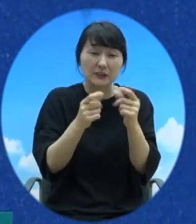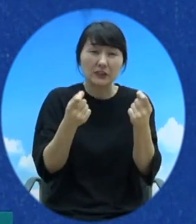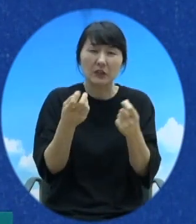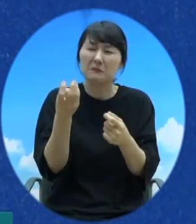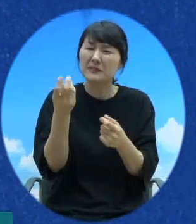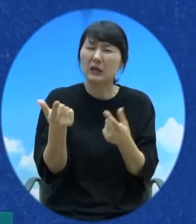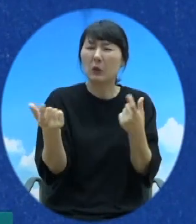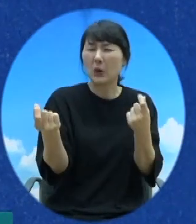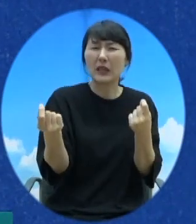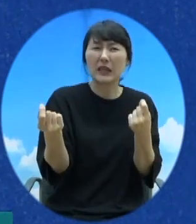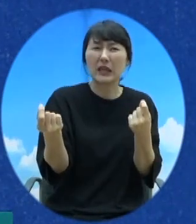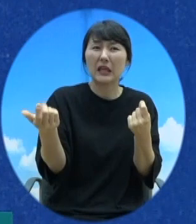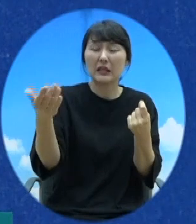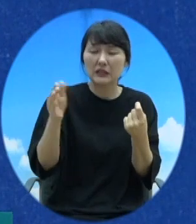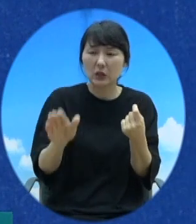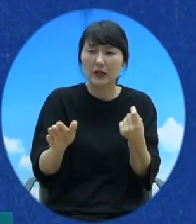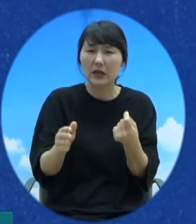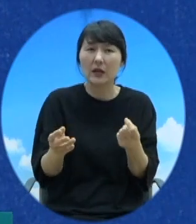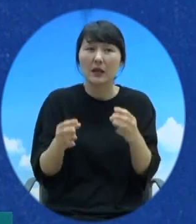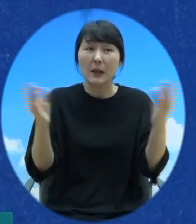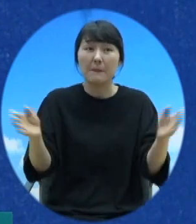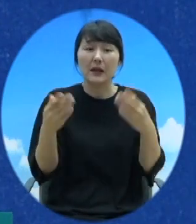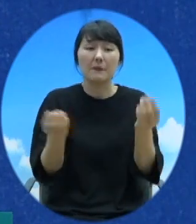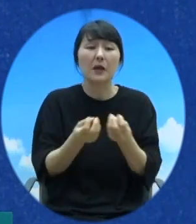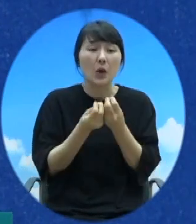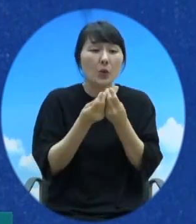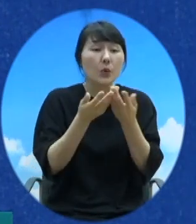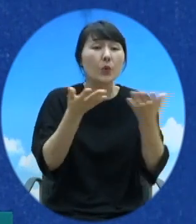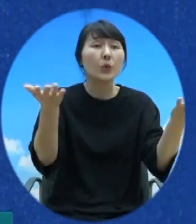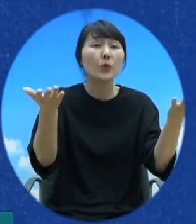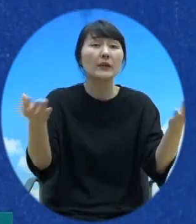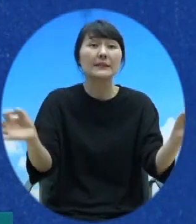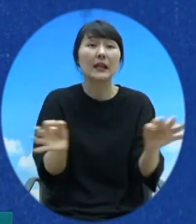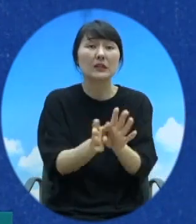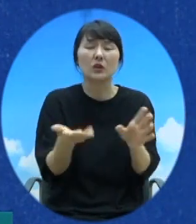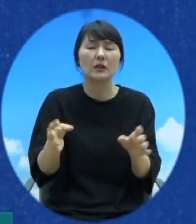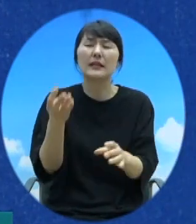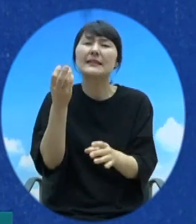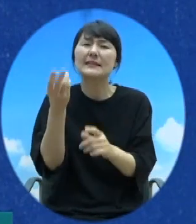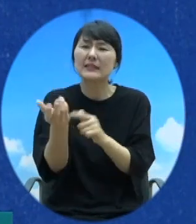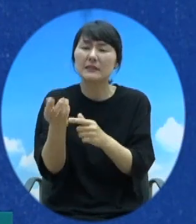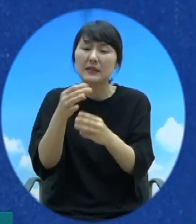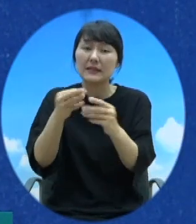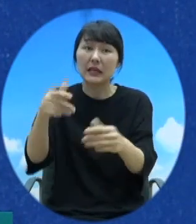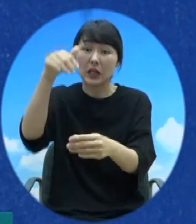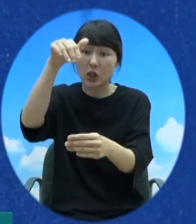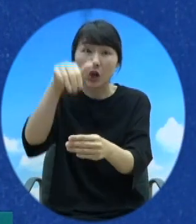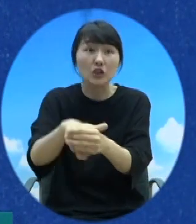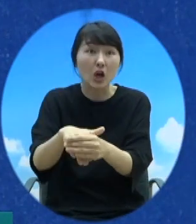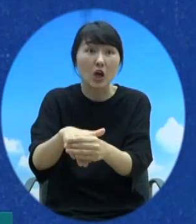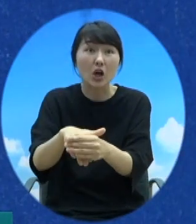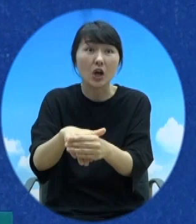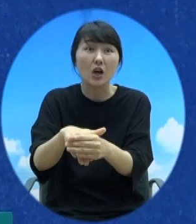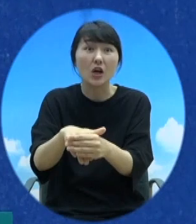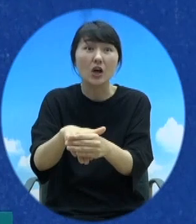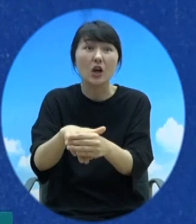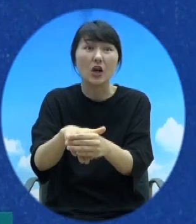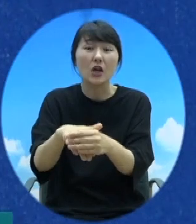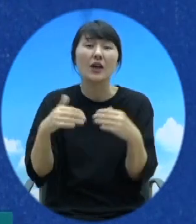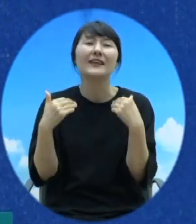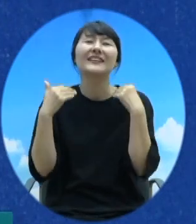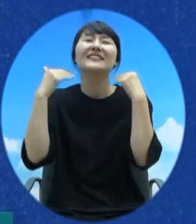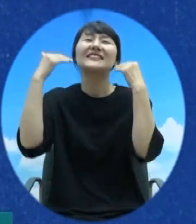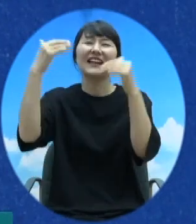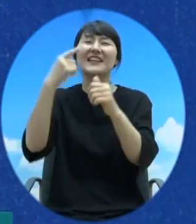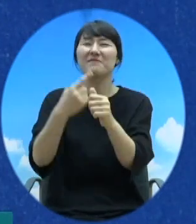것이지만 똑같이 바람에 날려가더라도 겨자씨는 땅에 떨어지면 자라게